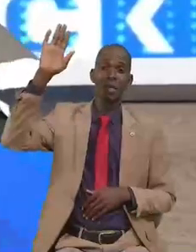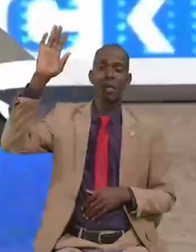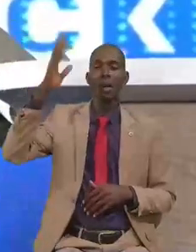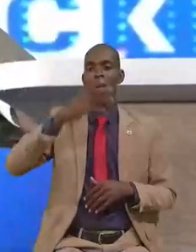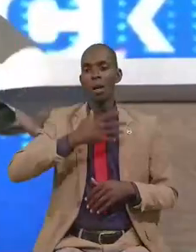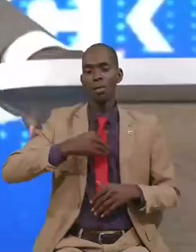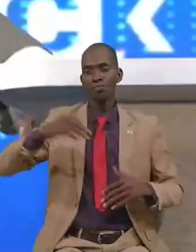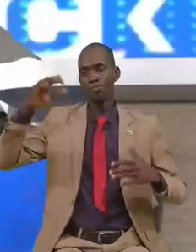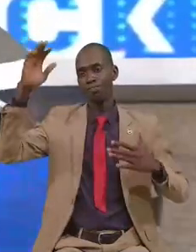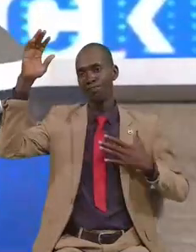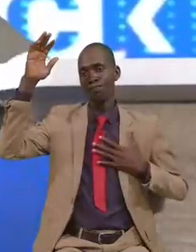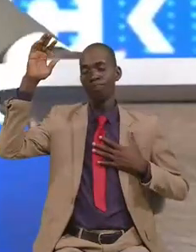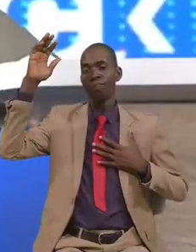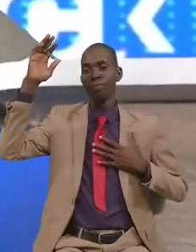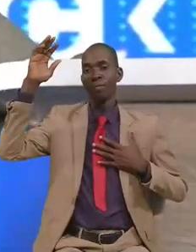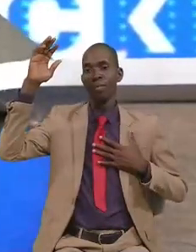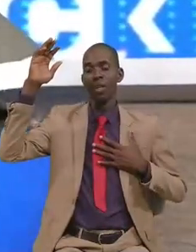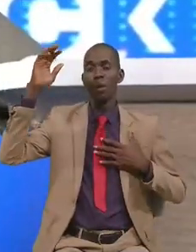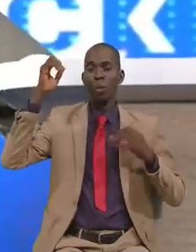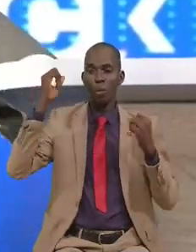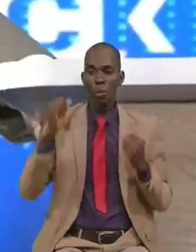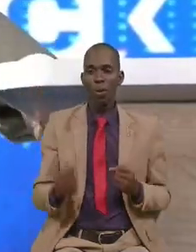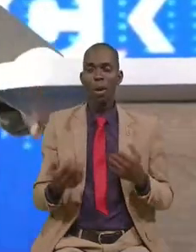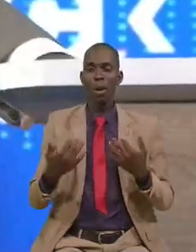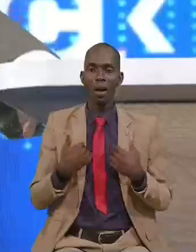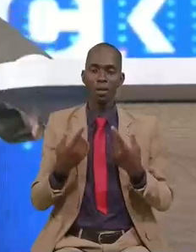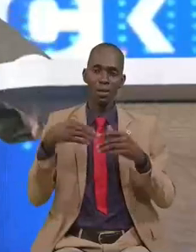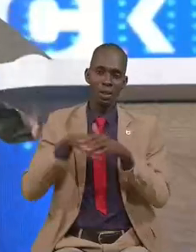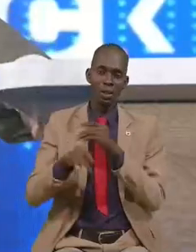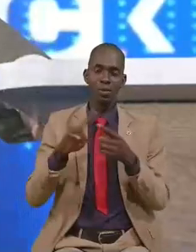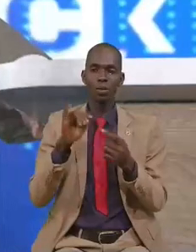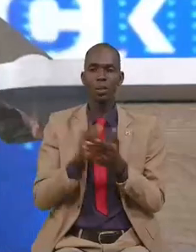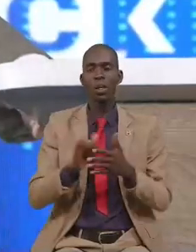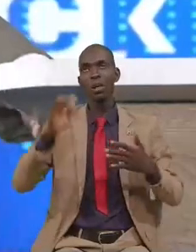Lève l'autre main. La puissance est entrée dans ce cœur.